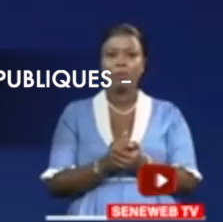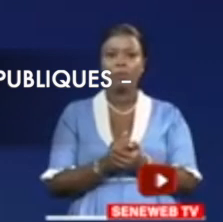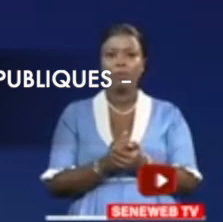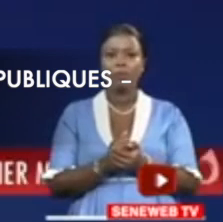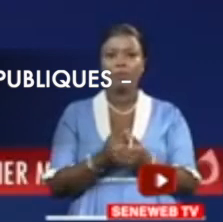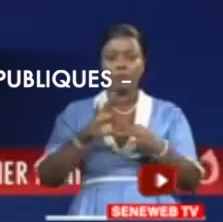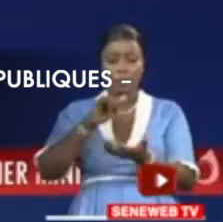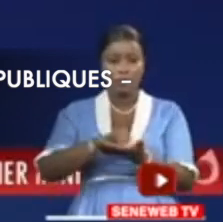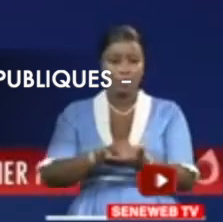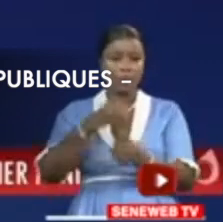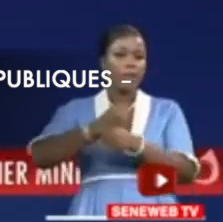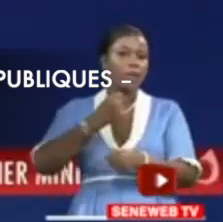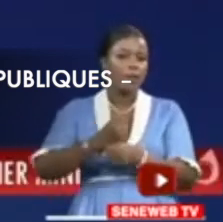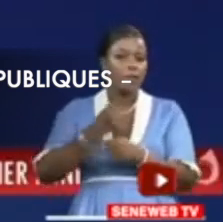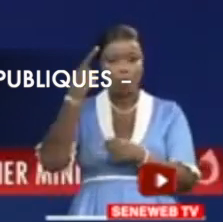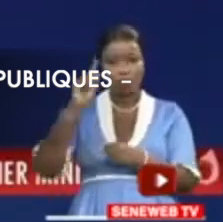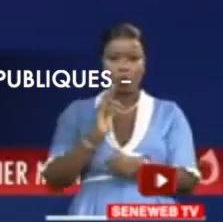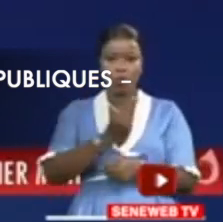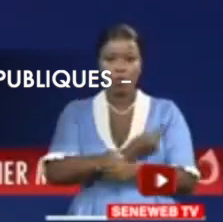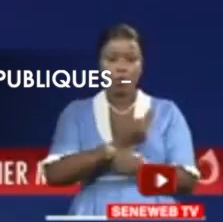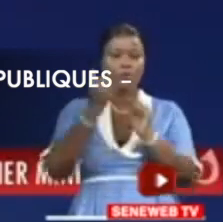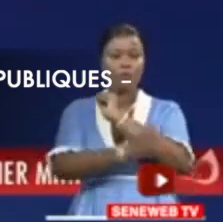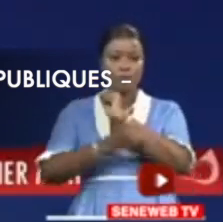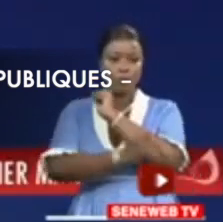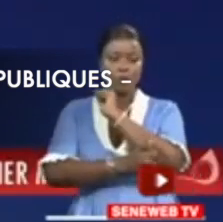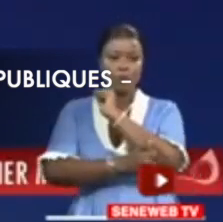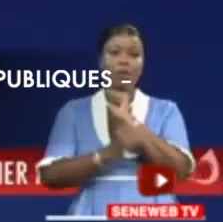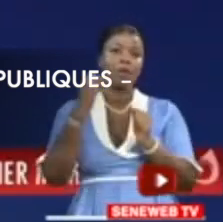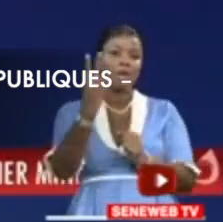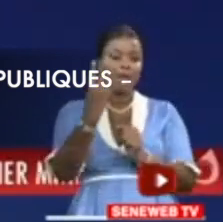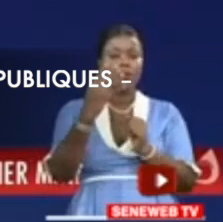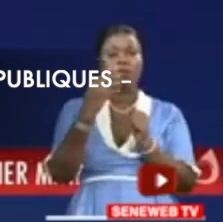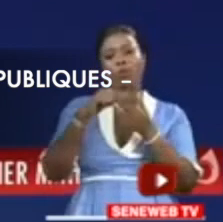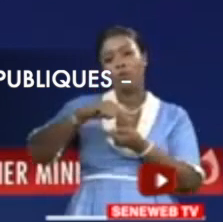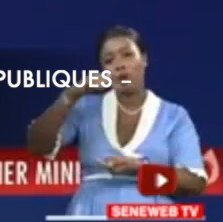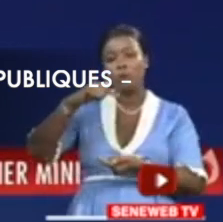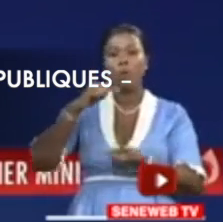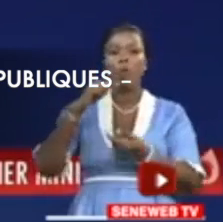de ce travail pour notre pays pourrait se résumer en 4 grands mots.